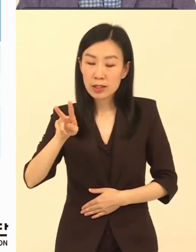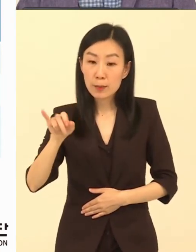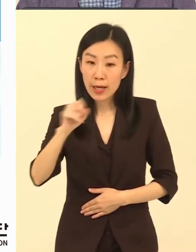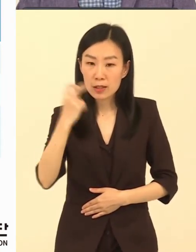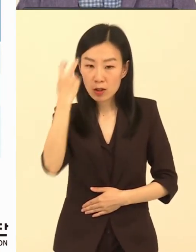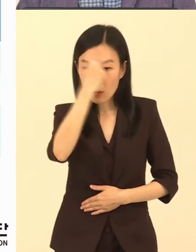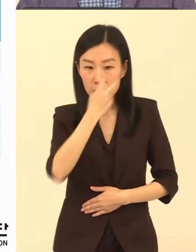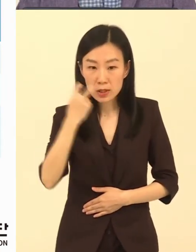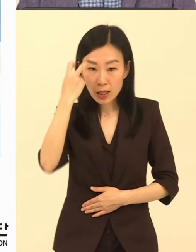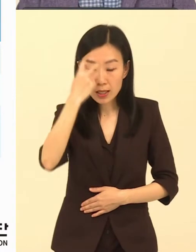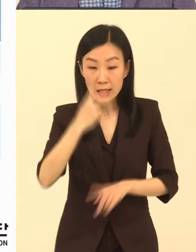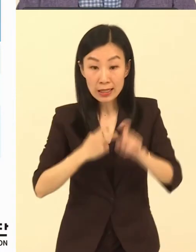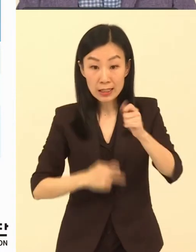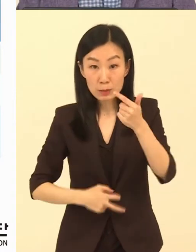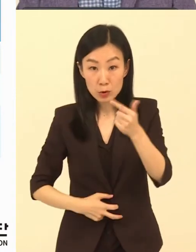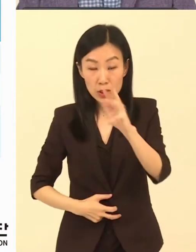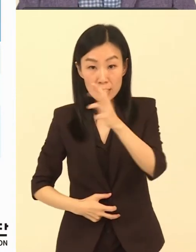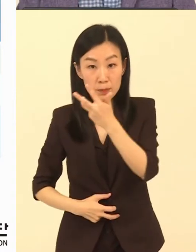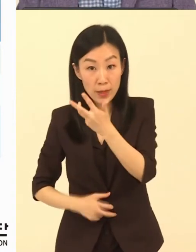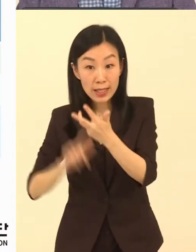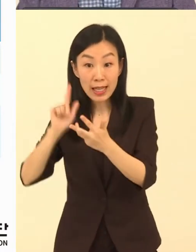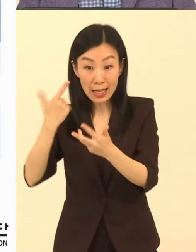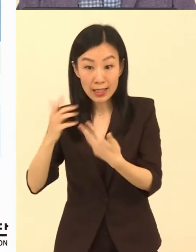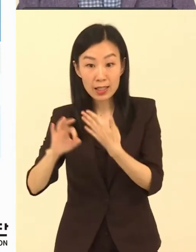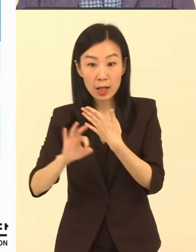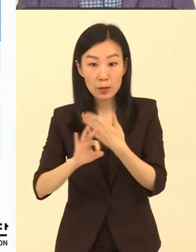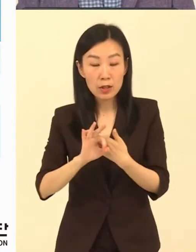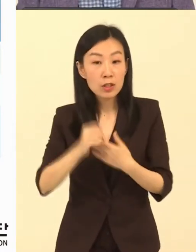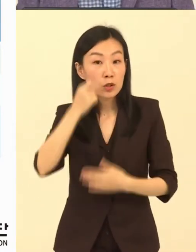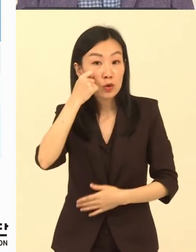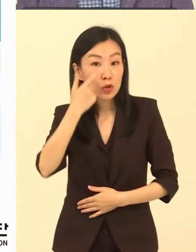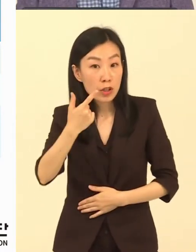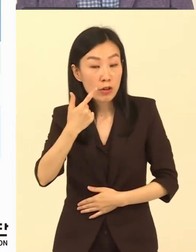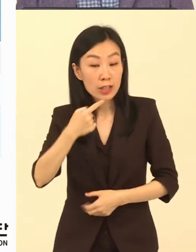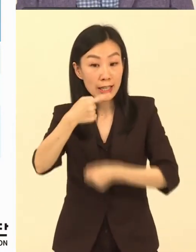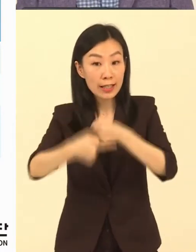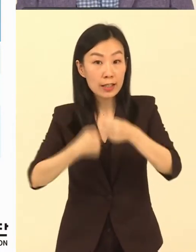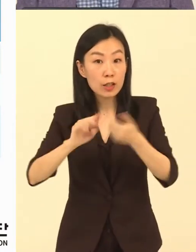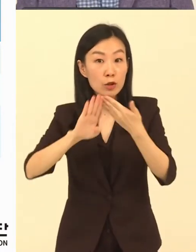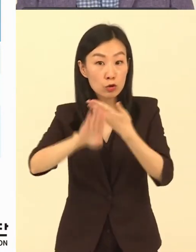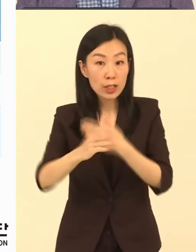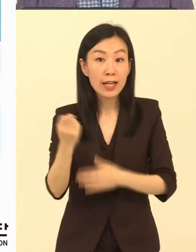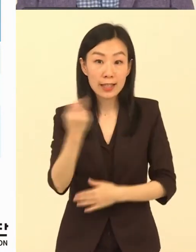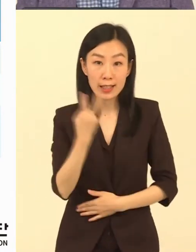경우에는 6개월 또는 12개월 후에 재검을 하시면 되겠습니다.